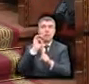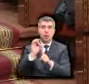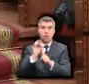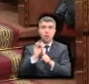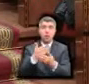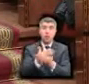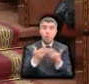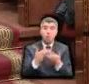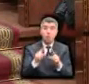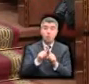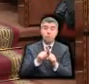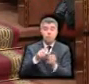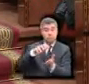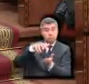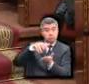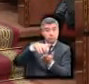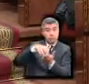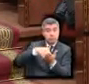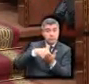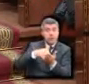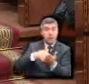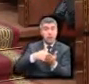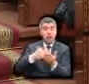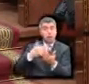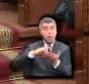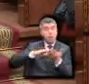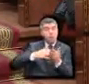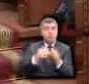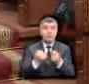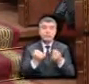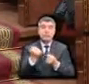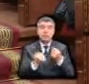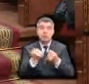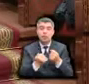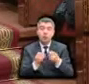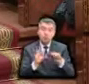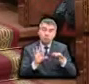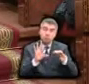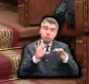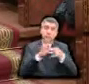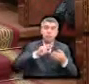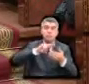واحد العدد الآليات، عبئنا واحد العدد ديال السائقين، ودرنا تعاقد مع سائقين،